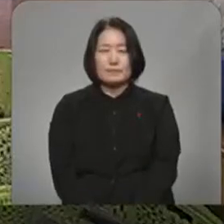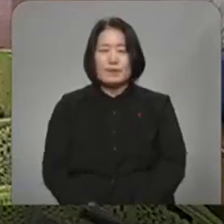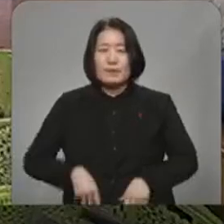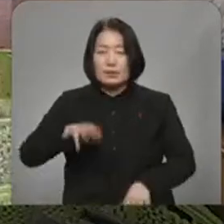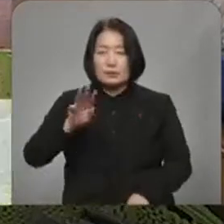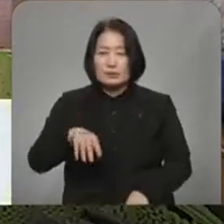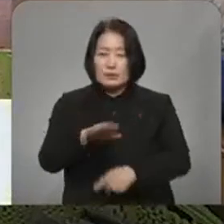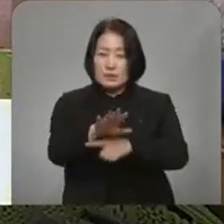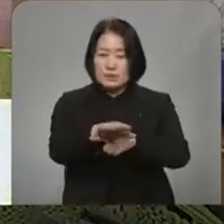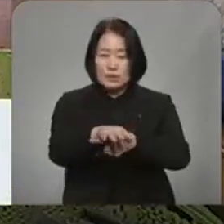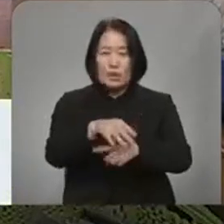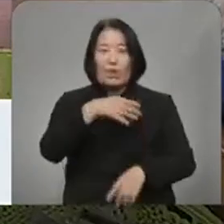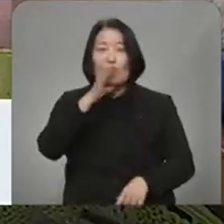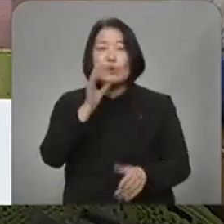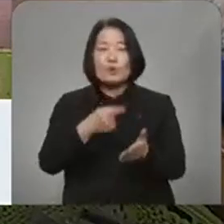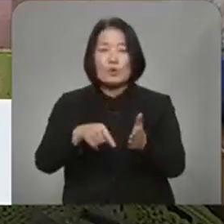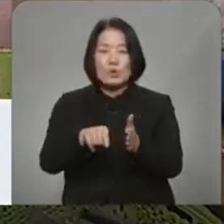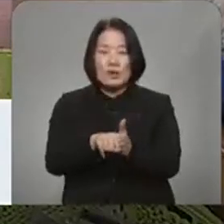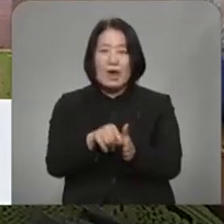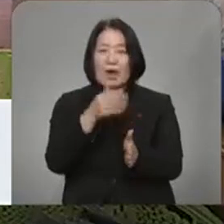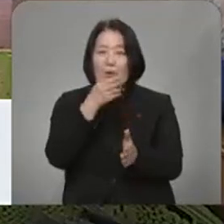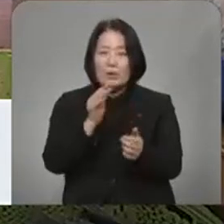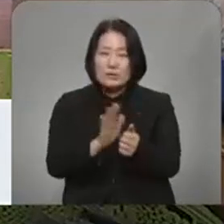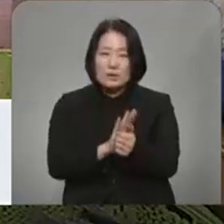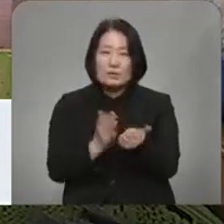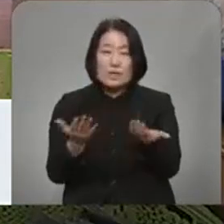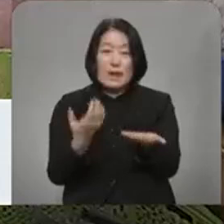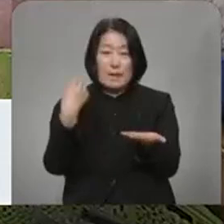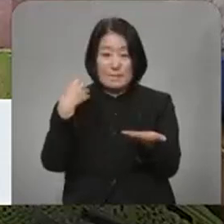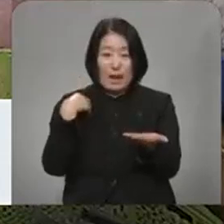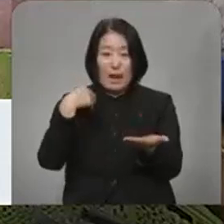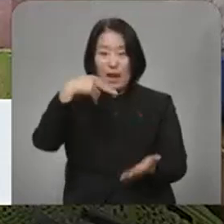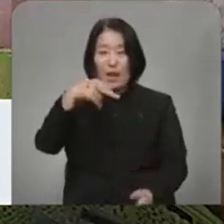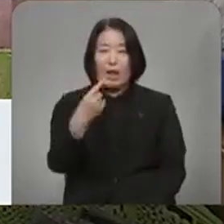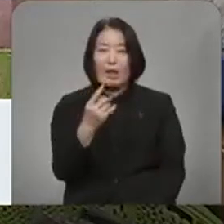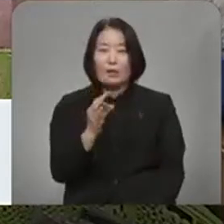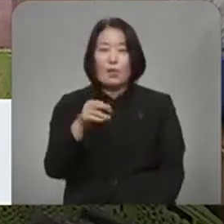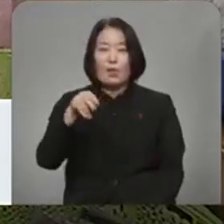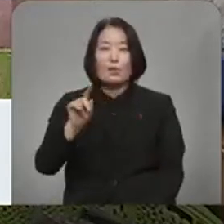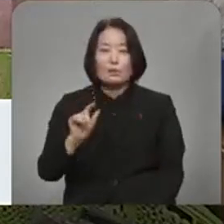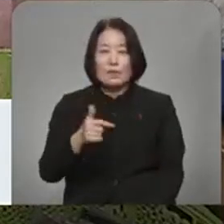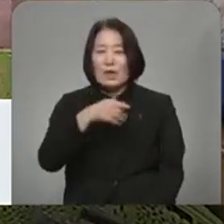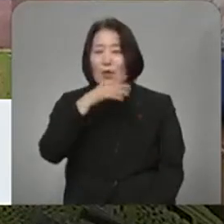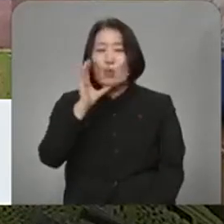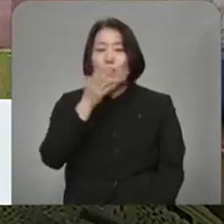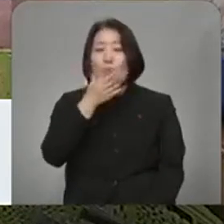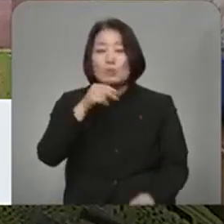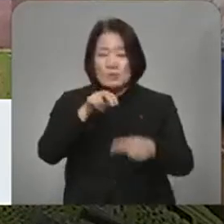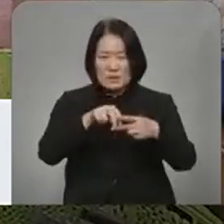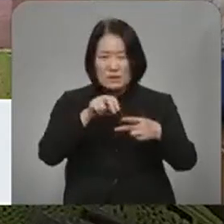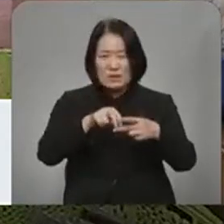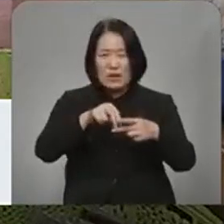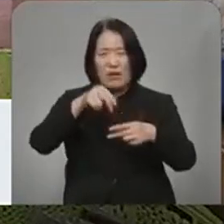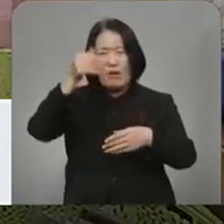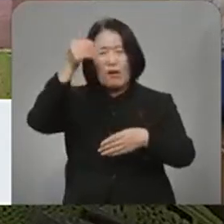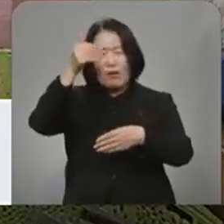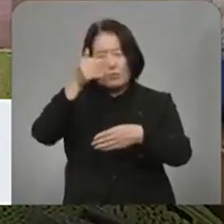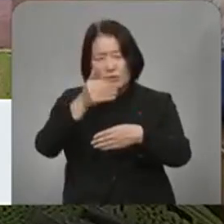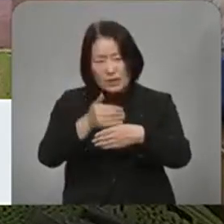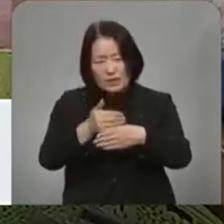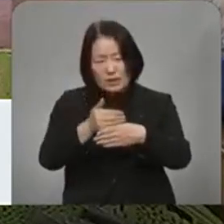춘천 외곽 지역 노인을 위한 복지 서비스를 하고 있는 동산 노인복지센터가 휴업을 앞두고 있습니다. 경영난